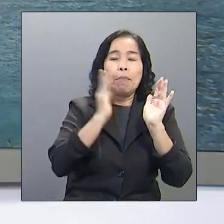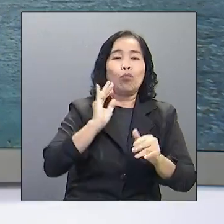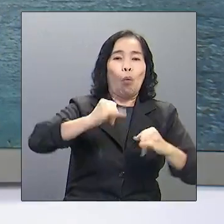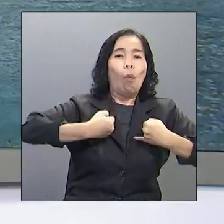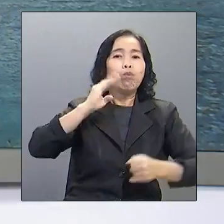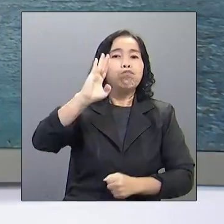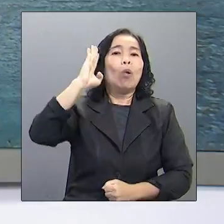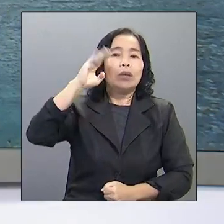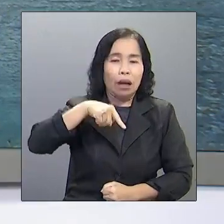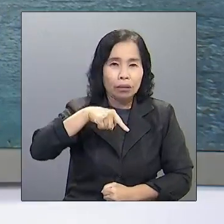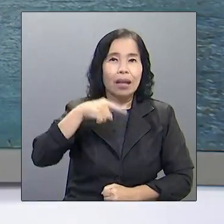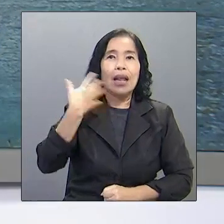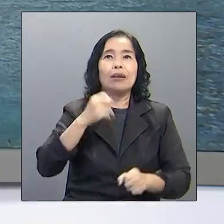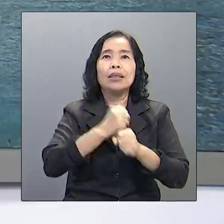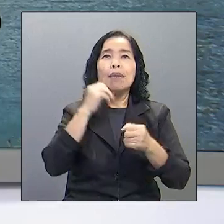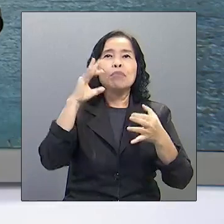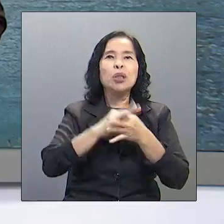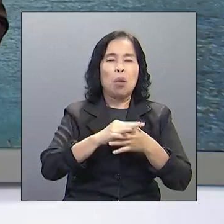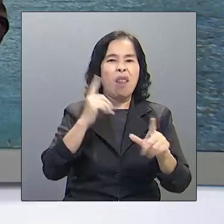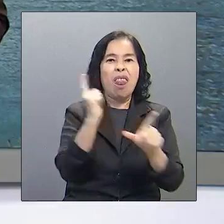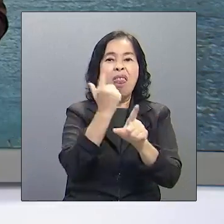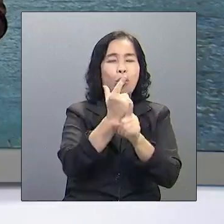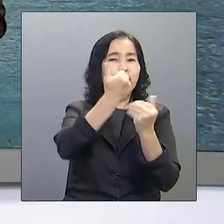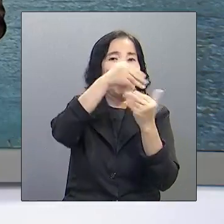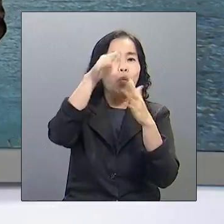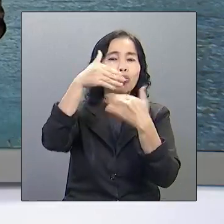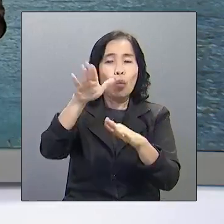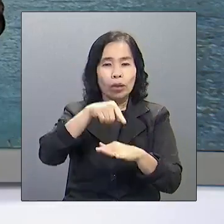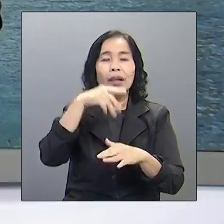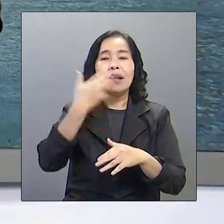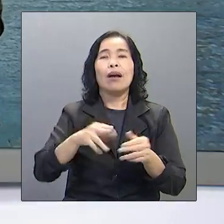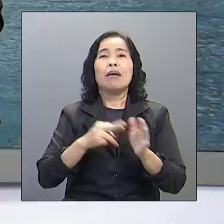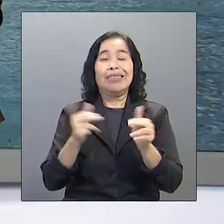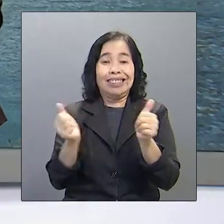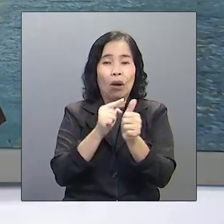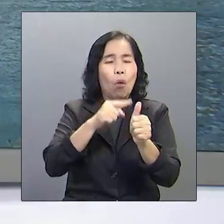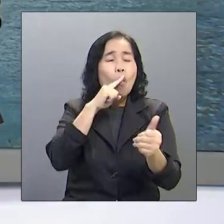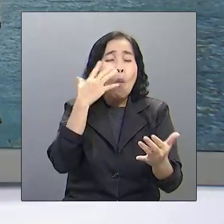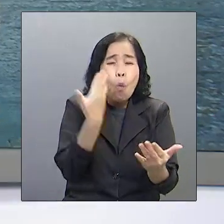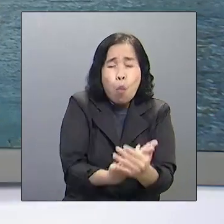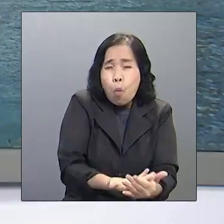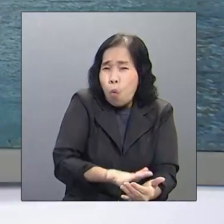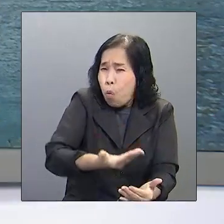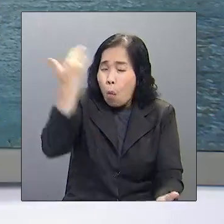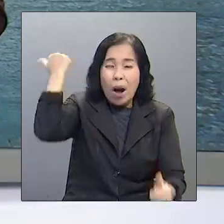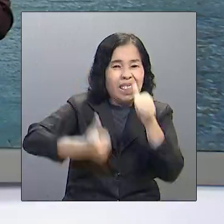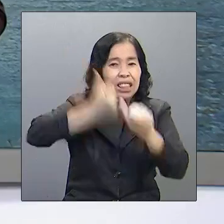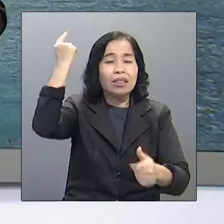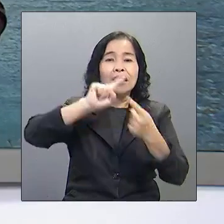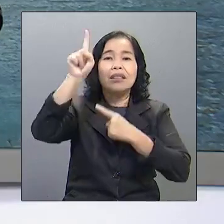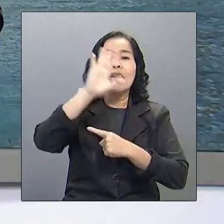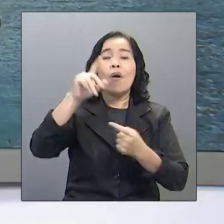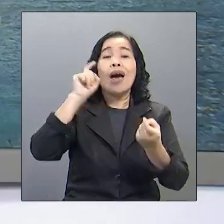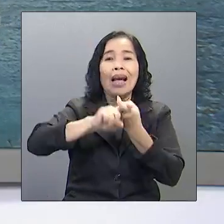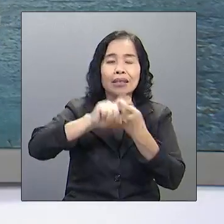อวา Seaver Style นะครั เป็บิษัทเหล็ยักใหญ่ของประเทศค่ะ และเขาถือเป็นคนที่ร่ำรวยที่สุดในรัดเสียนะคะ แต่เพรา